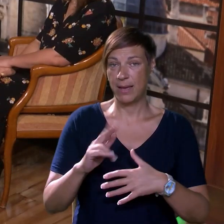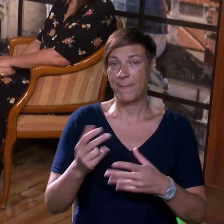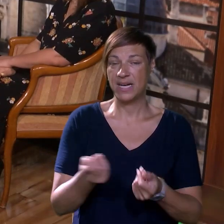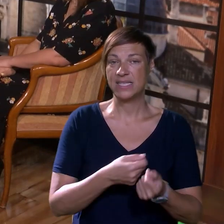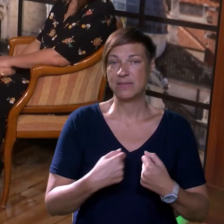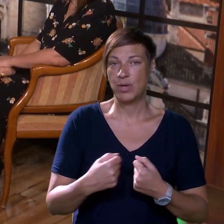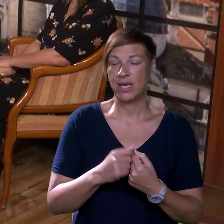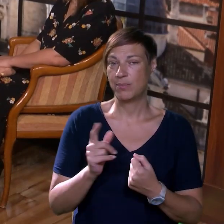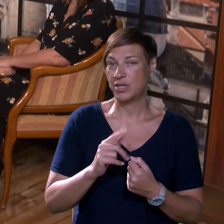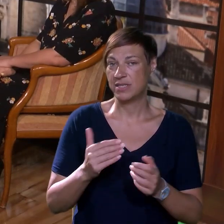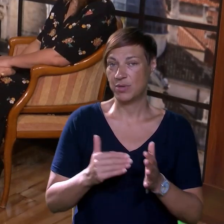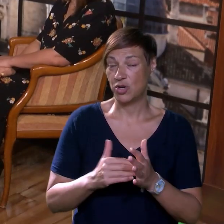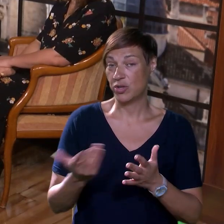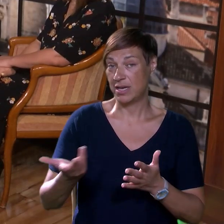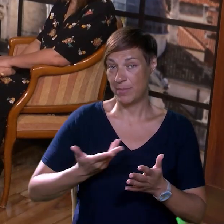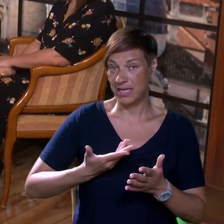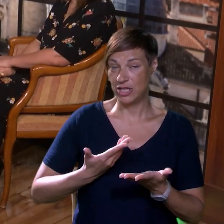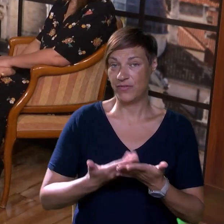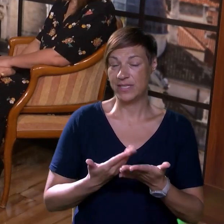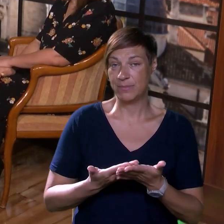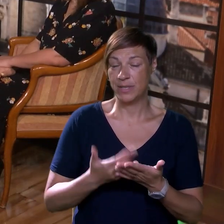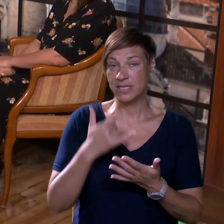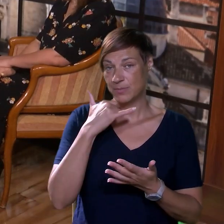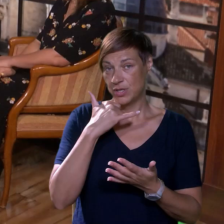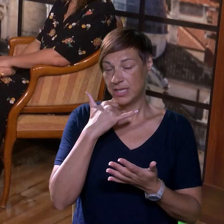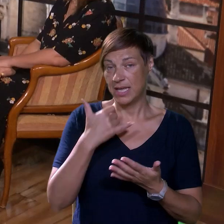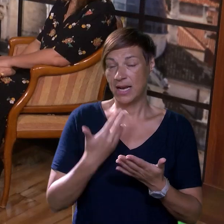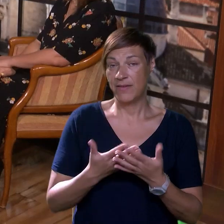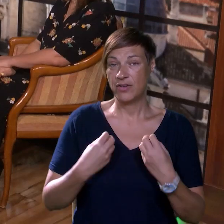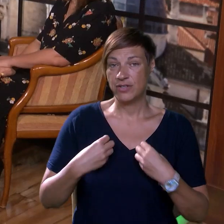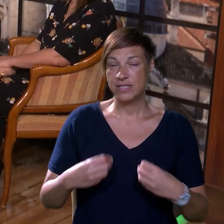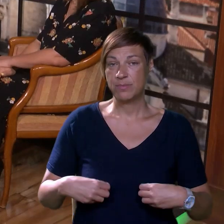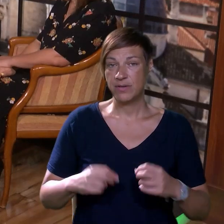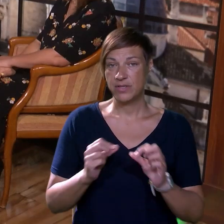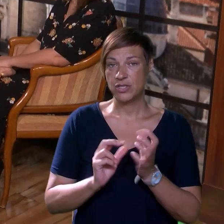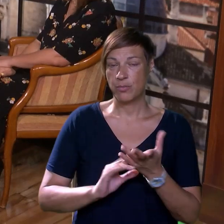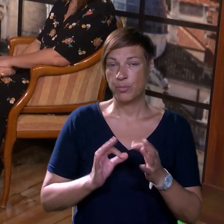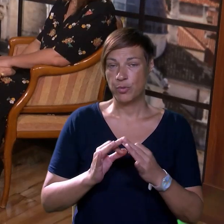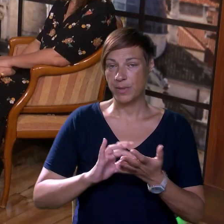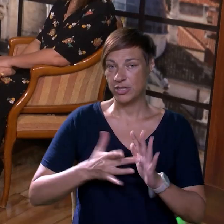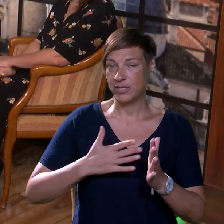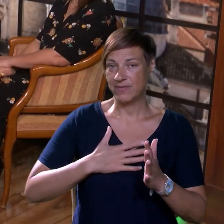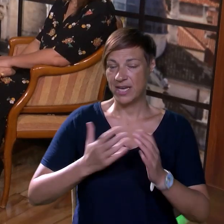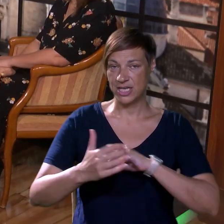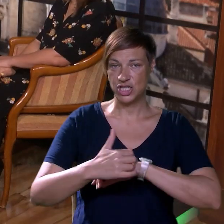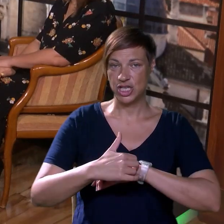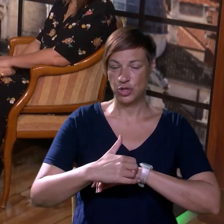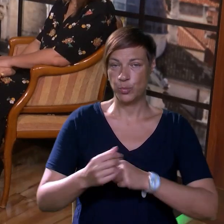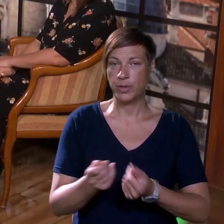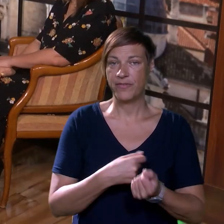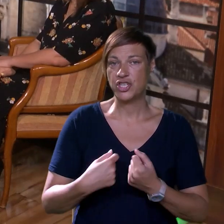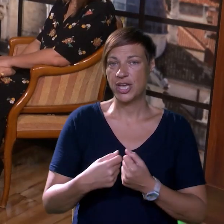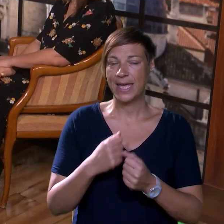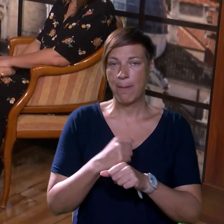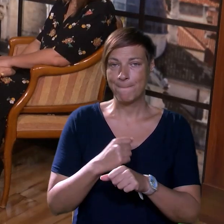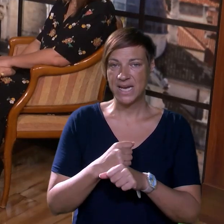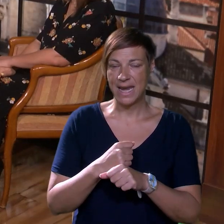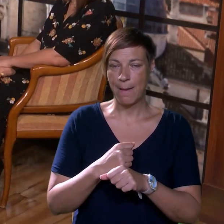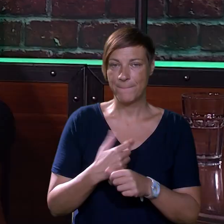ekipu, nismo nikoga trebali dovesti. Bili smo na telefonu, veze sa profesorom Bulumom i sve, ali to je sve naša dubrovačka ekipa